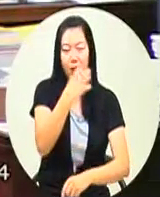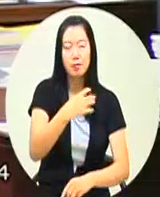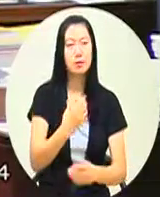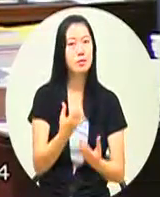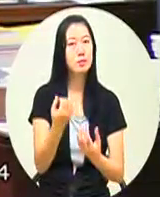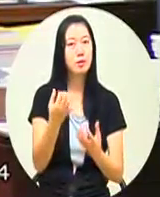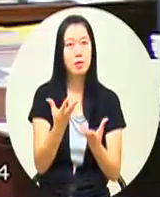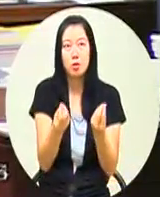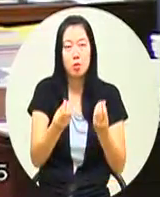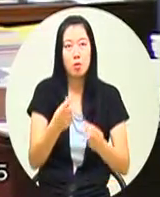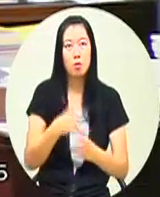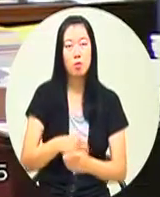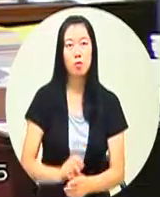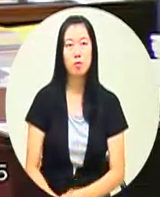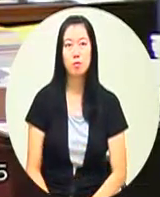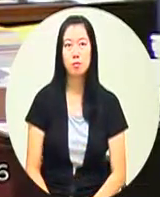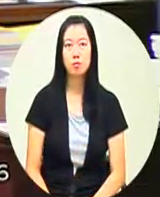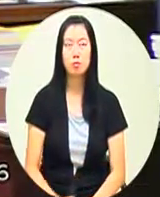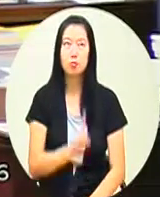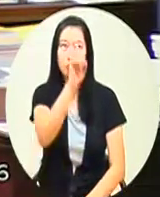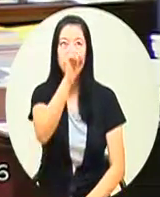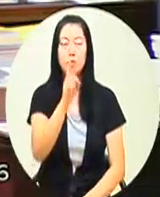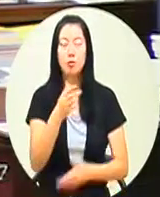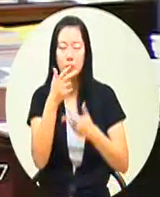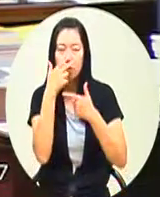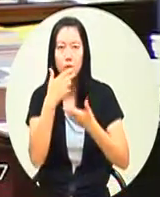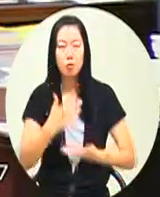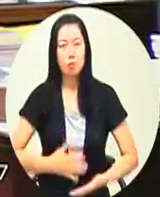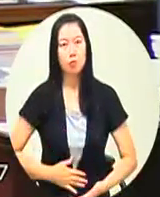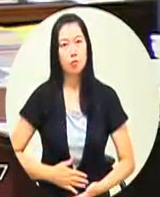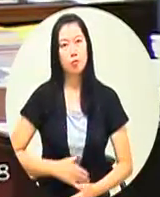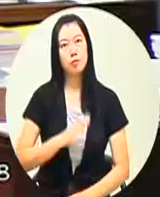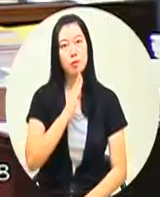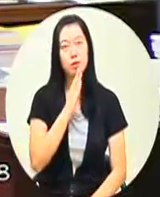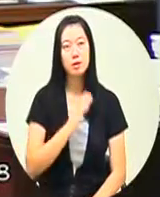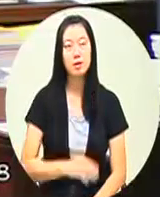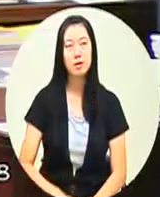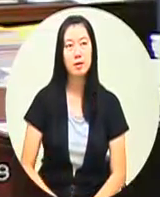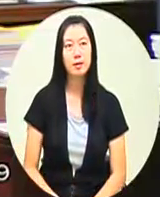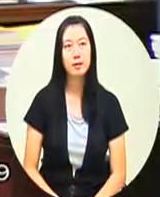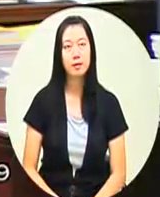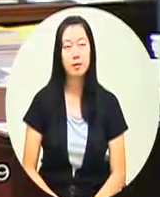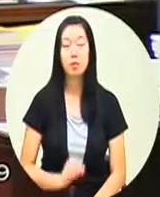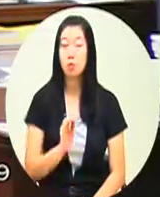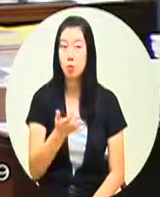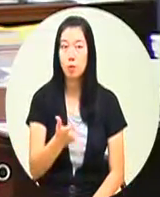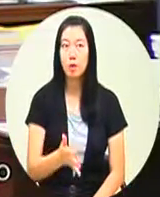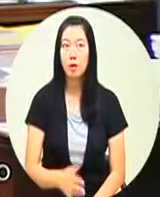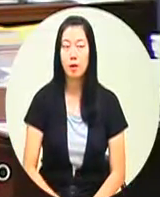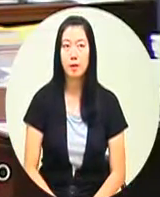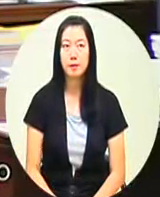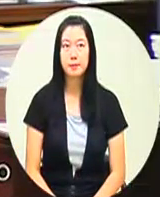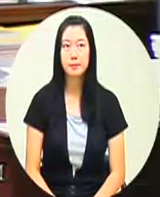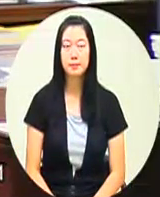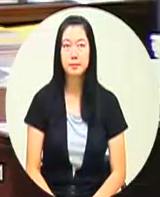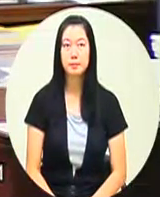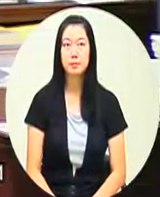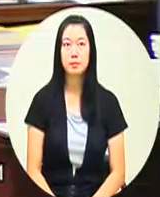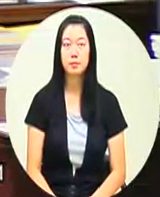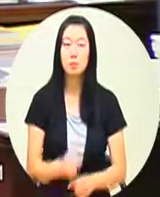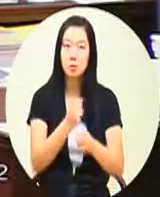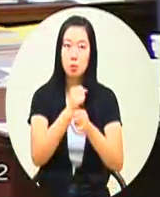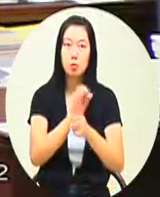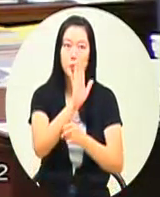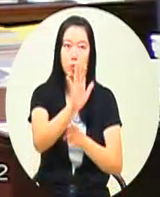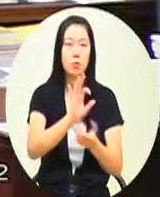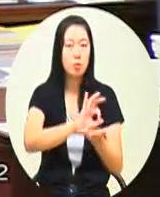可怜的啊。看天公伯啊，面色咧食饭，就是咱农民渔民的困难吼。唔过要安怎去做更加有效的防治吼？我讲一只